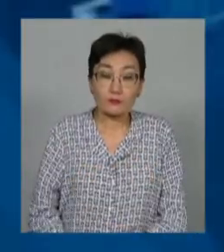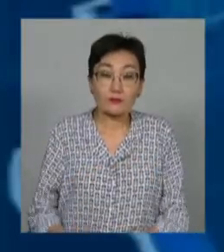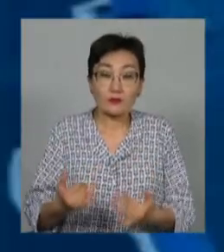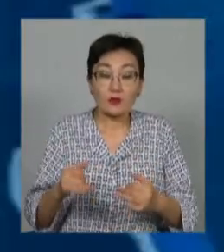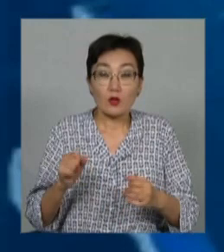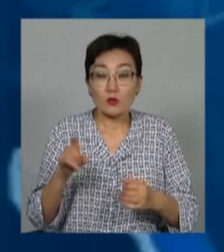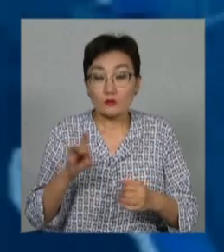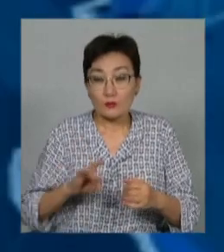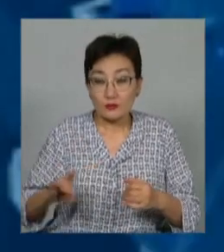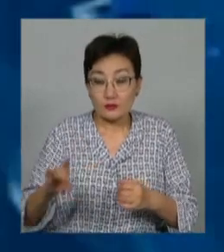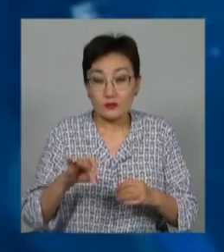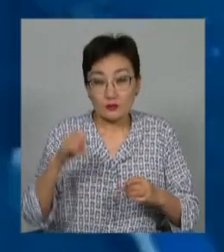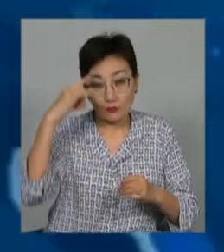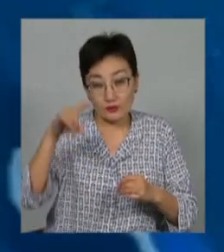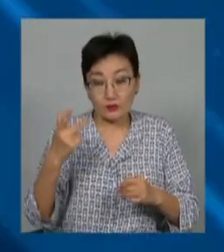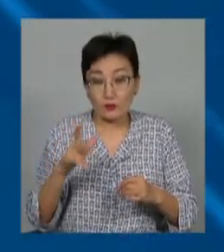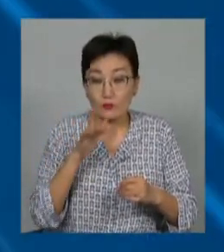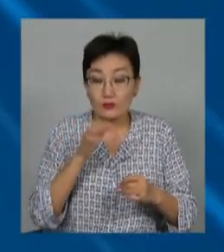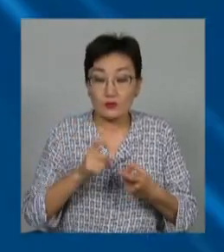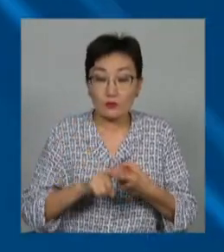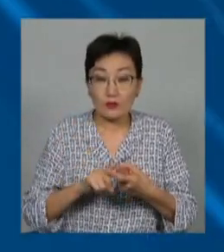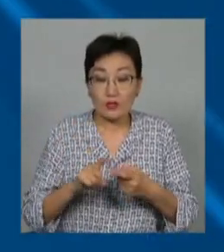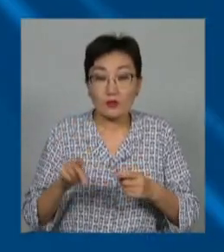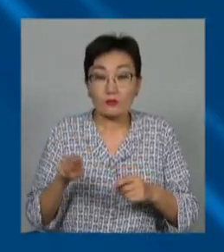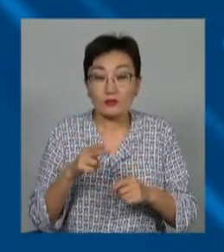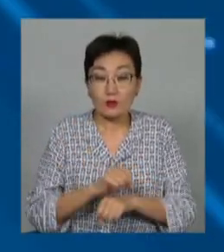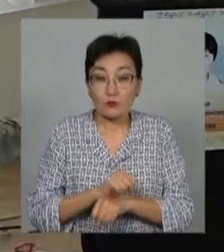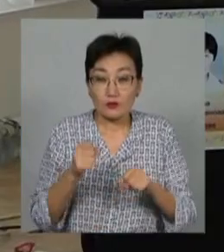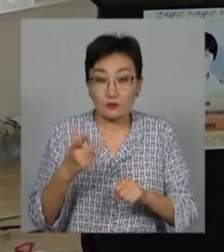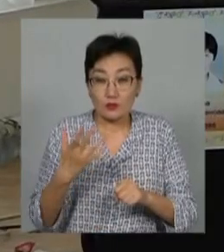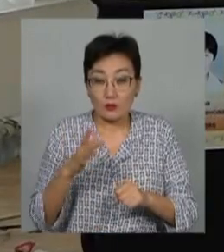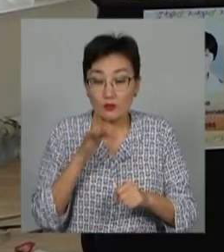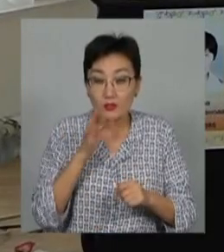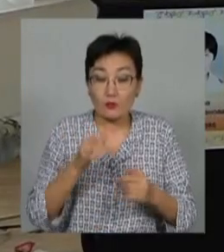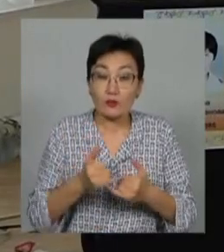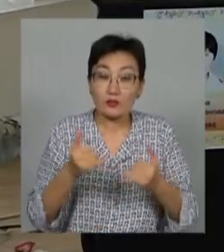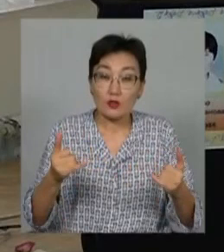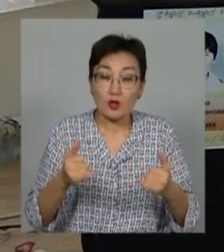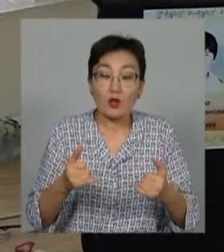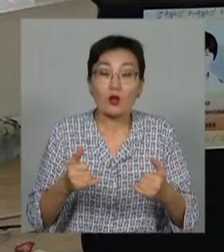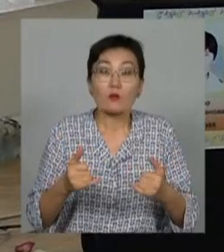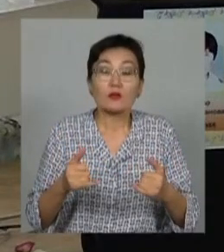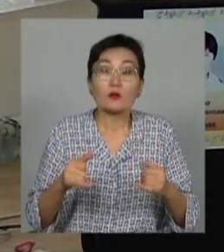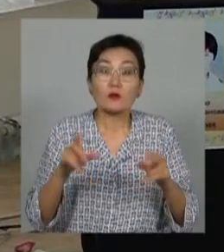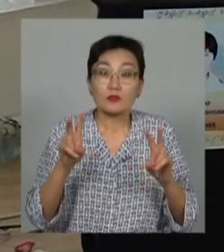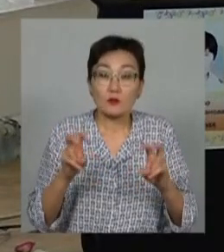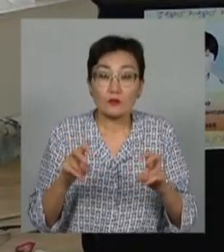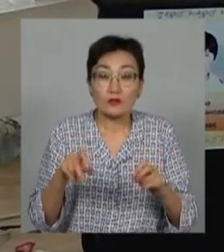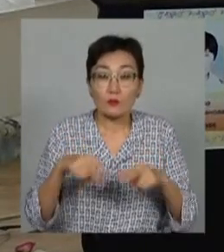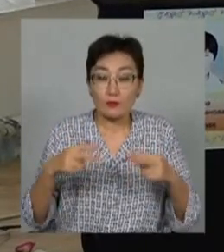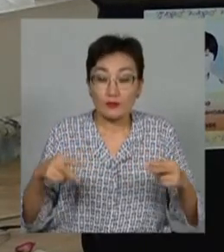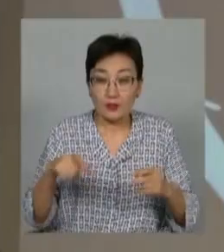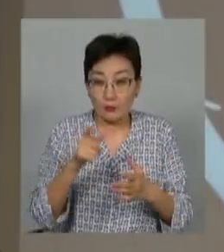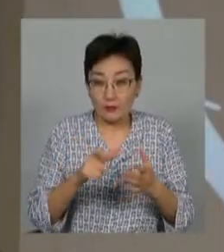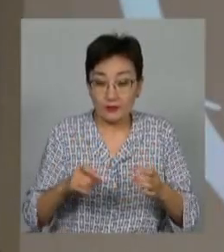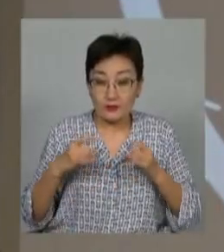Бүгін Әуезов ауданында ел тәуелсіздігінің 30 жылдығына орай және 90 оқиғасының 35 жылдығына арналған мұзда жанған алау атты әдеби поэзиялық кеш